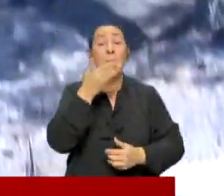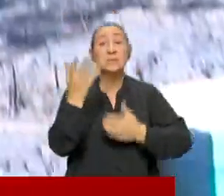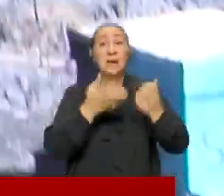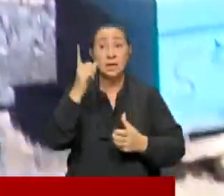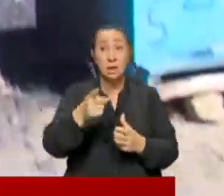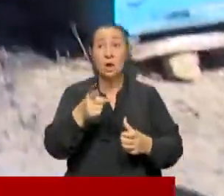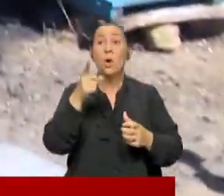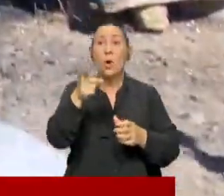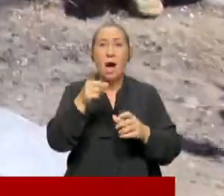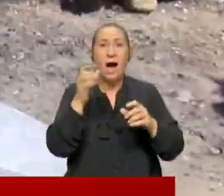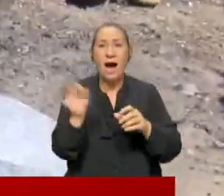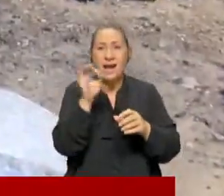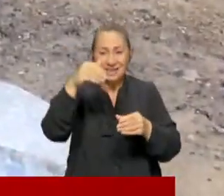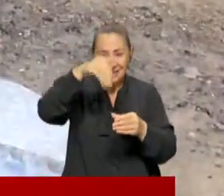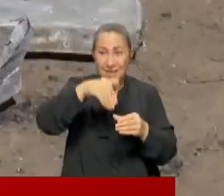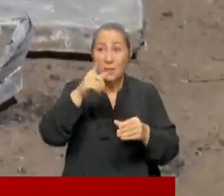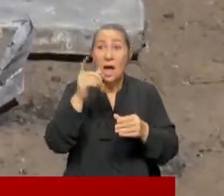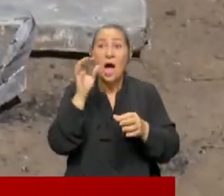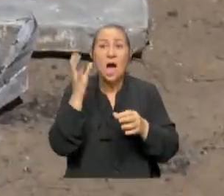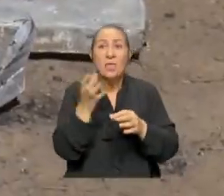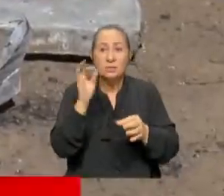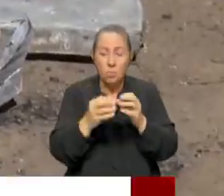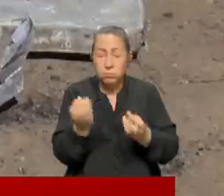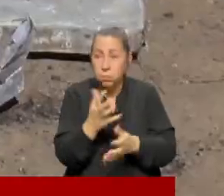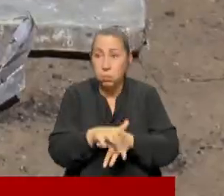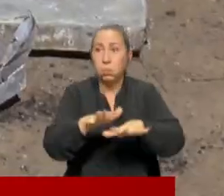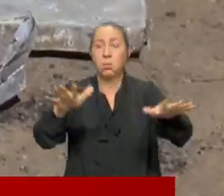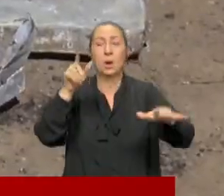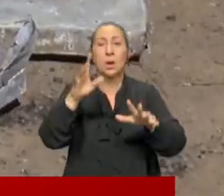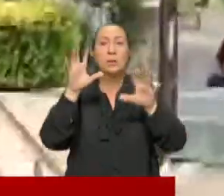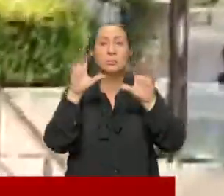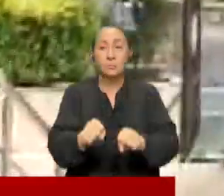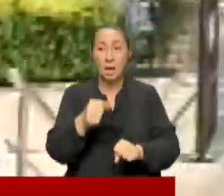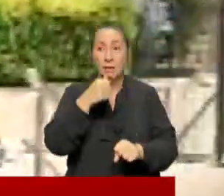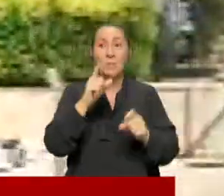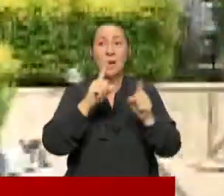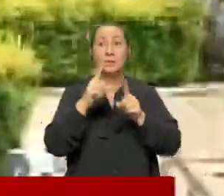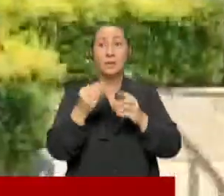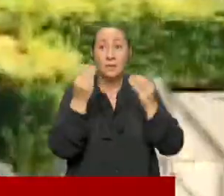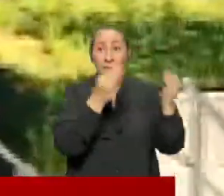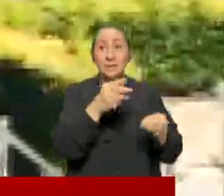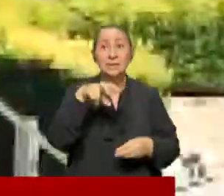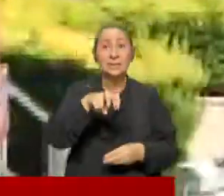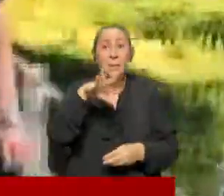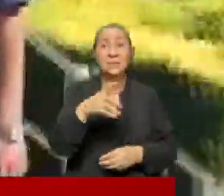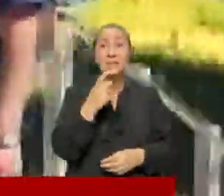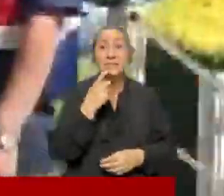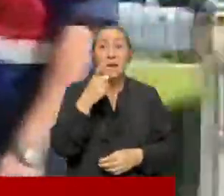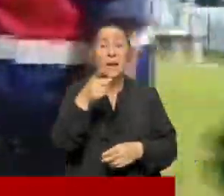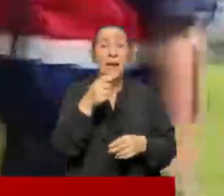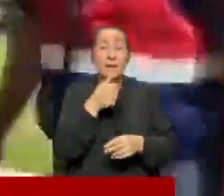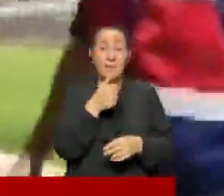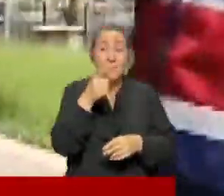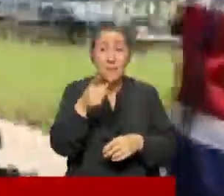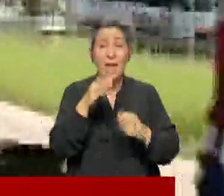yangınını kovanların yanında ateş yakan bir arıcının çıkardığı belirlendi. Gözaltına alınıp adliyeye sevk edilen 85 yaşındaki